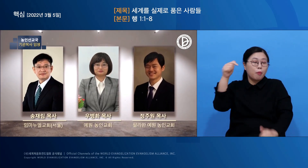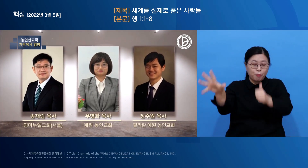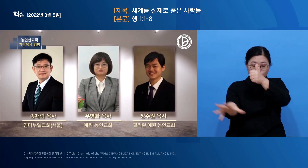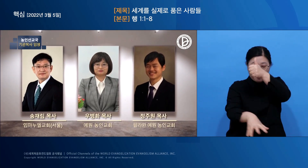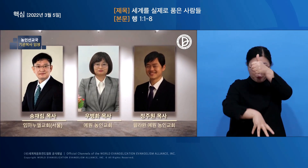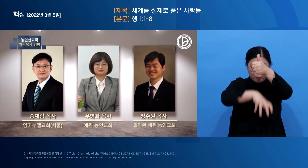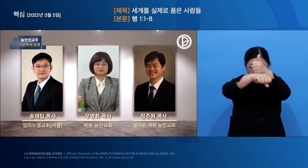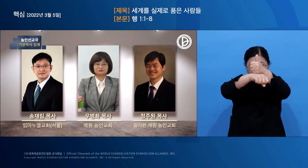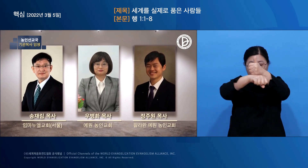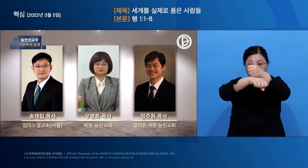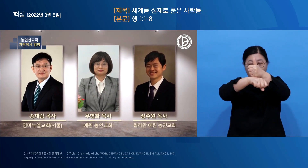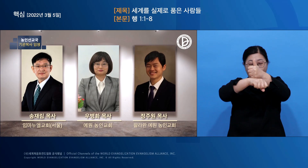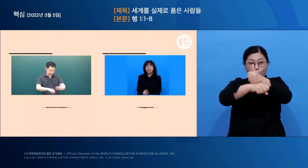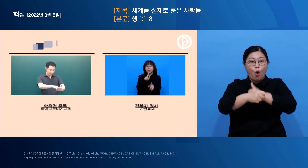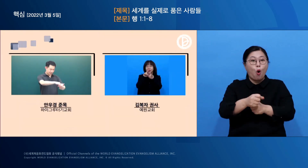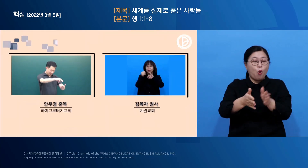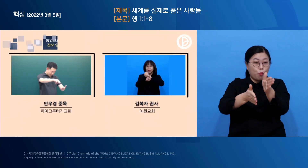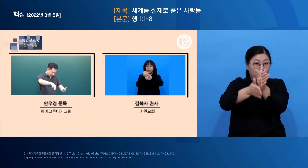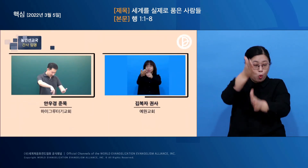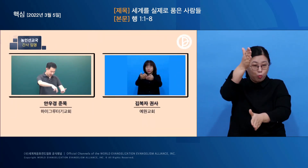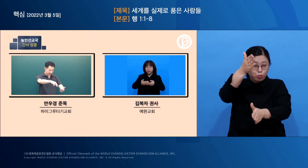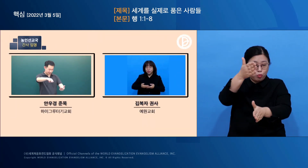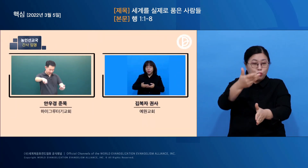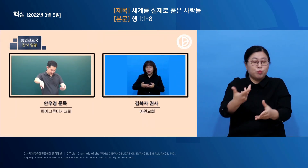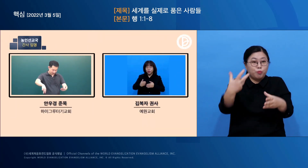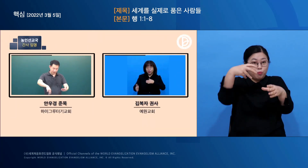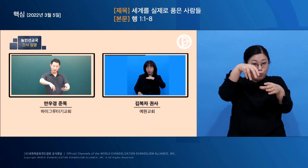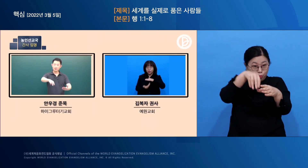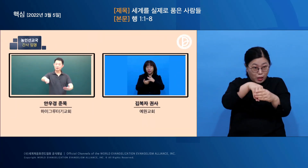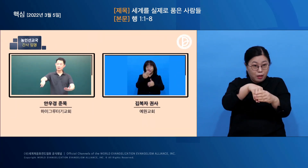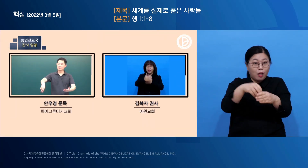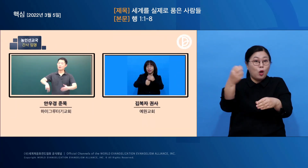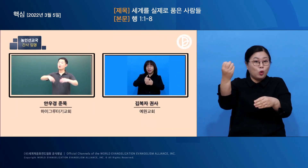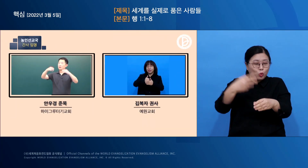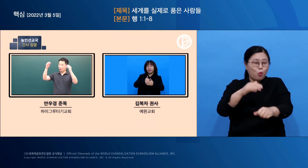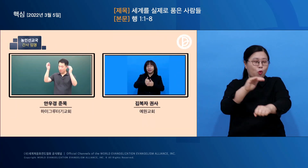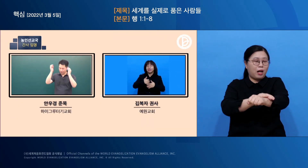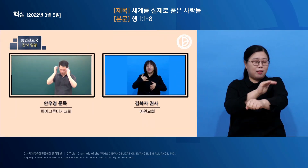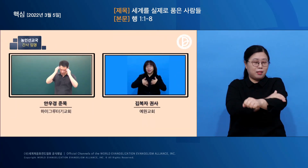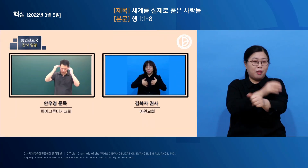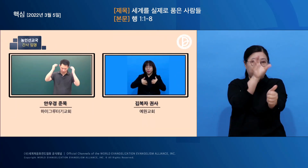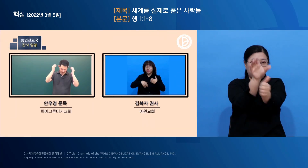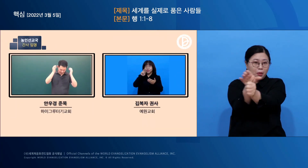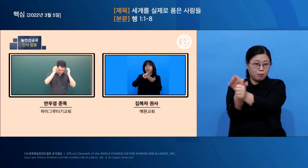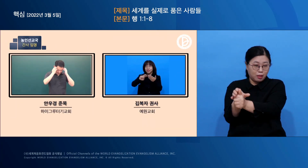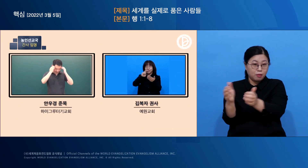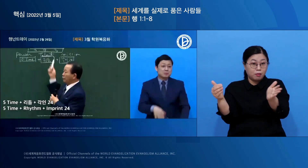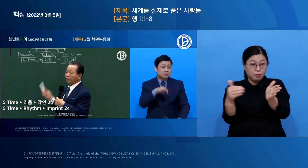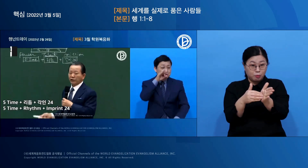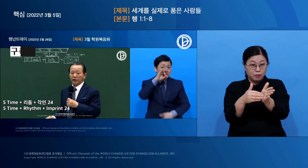목사로 임명하고 이를 돕는 간사를 임명했습니다.